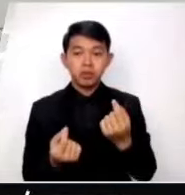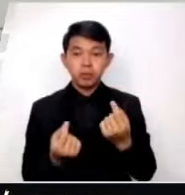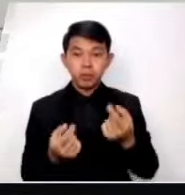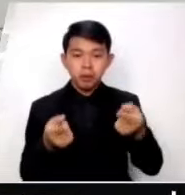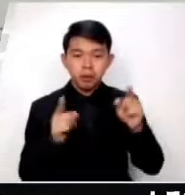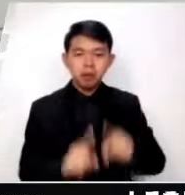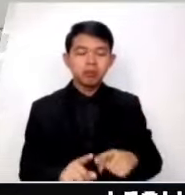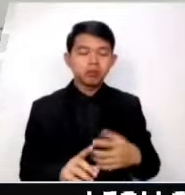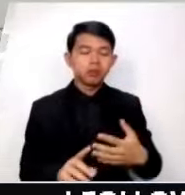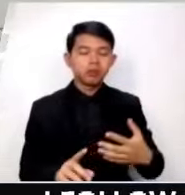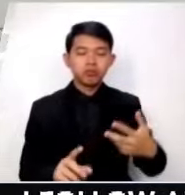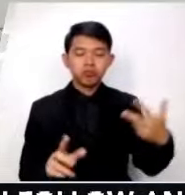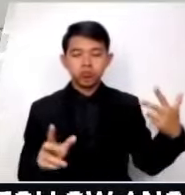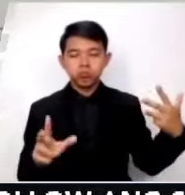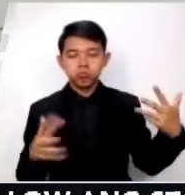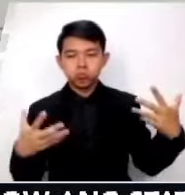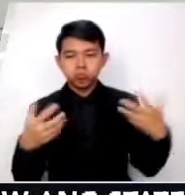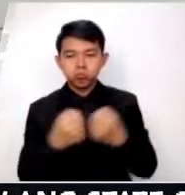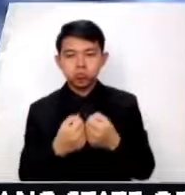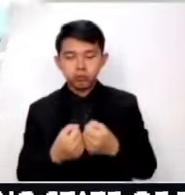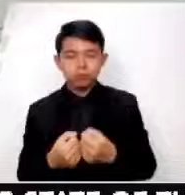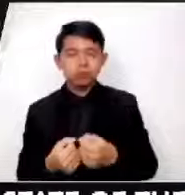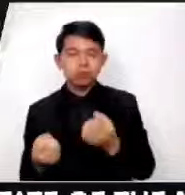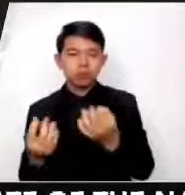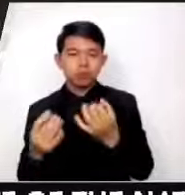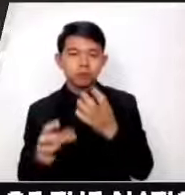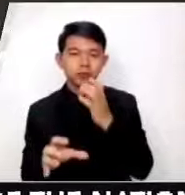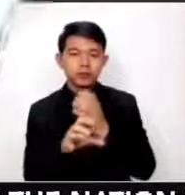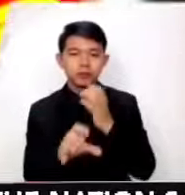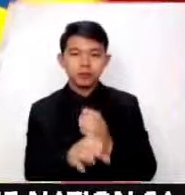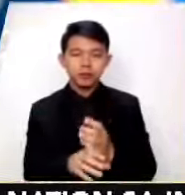Rizal. May spot report si EJ Gomez.